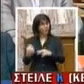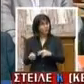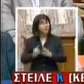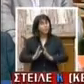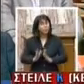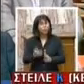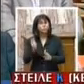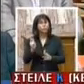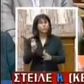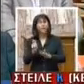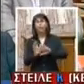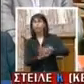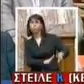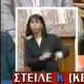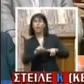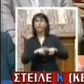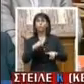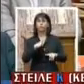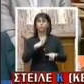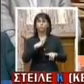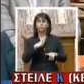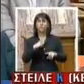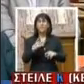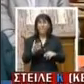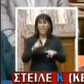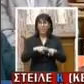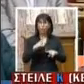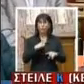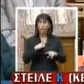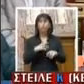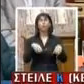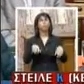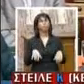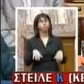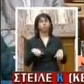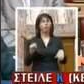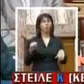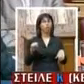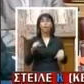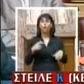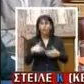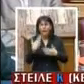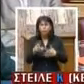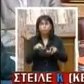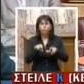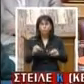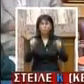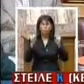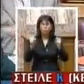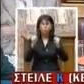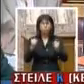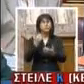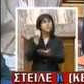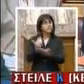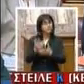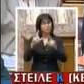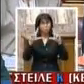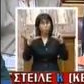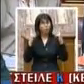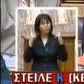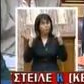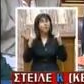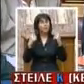πολιτική ερήμην του λαού και μάλιστα με το λαό όχι στους καναπέδες αλλά στους δρόμους να διαδηλώνει και να διεκδικεί δημοκρατία